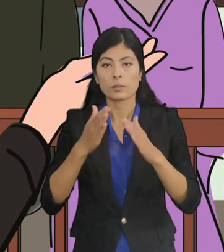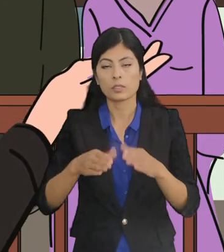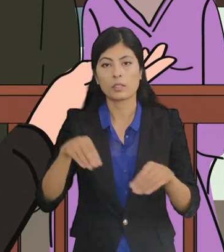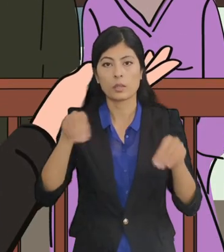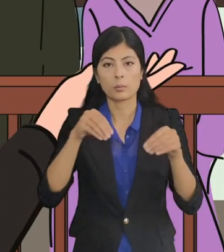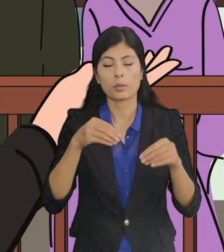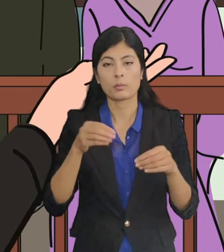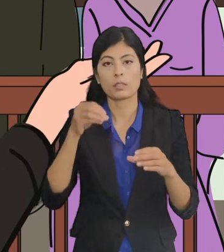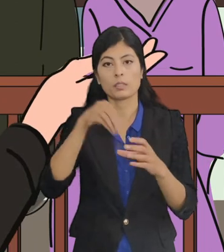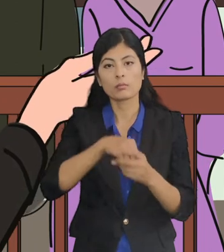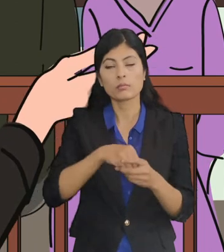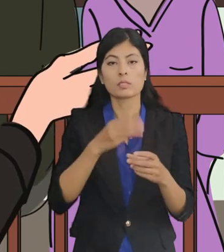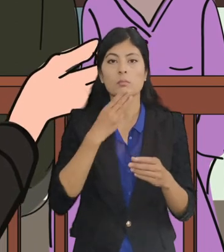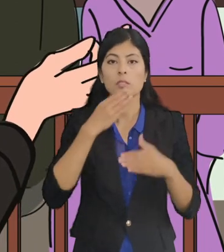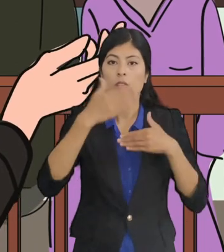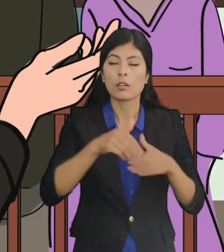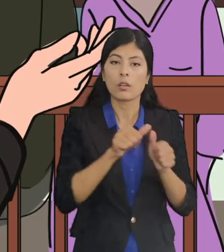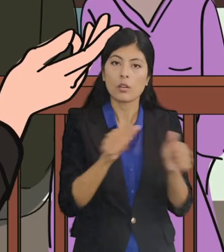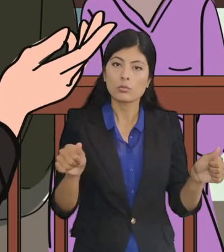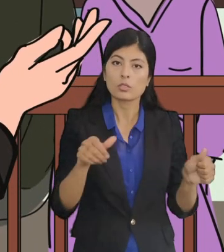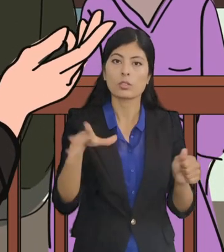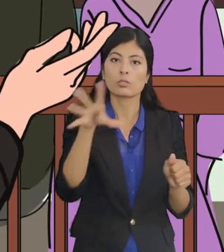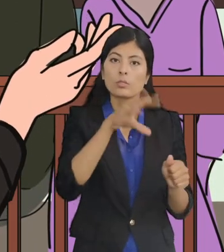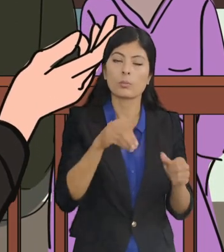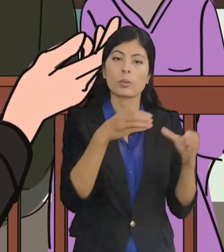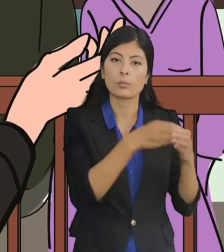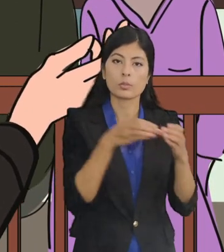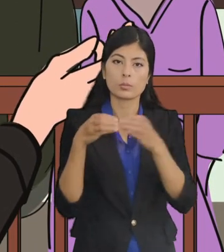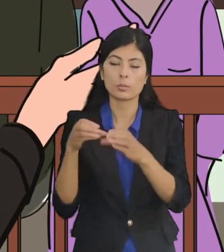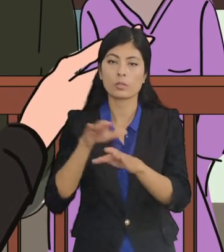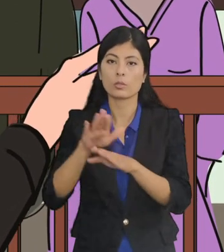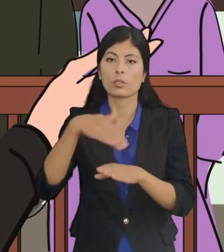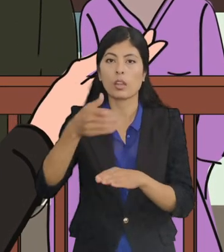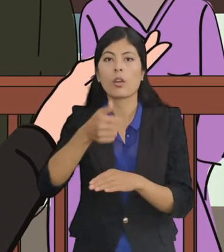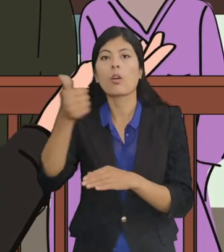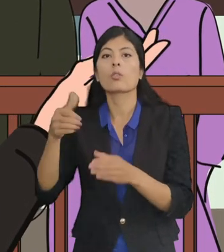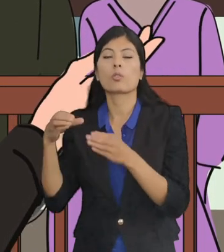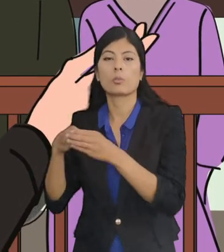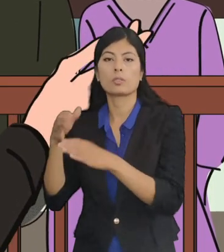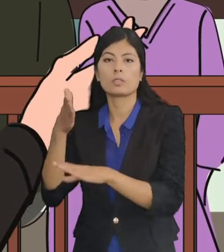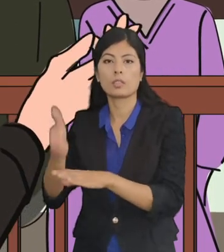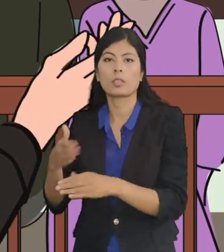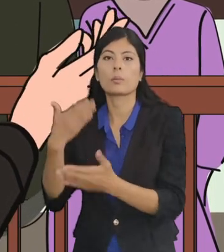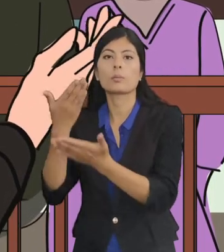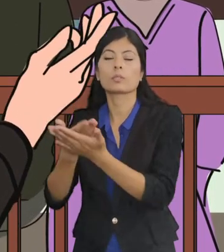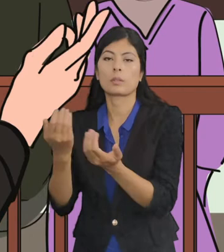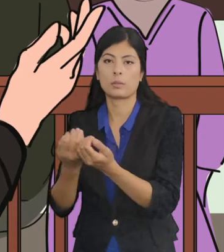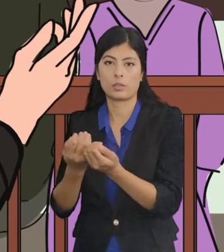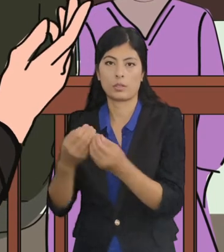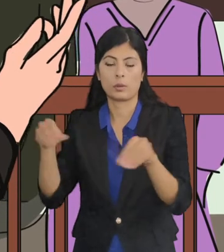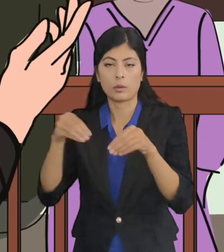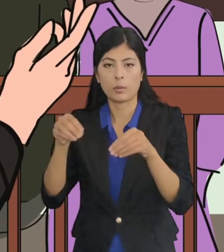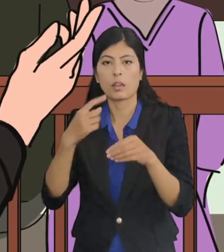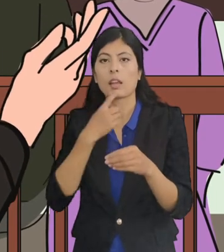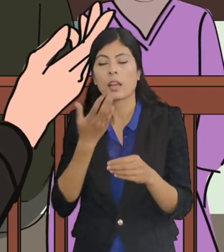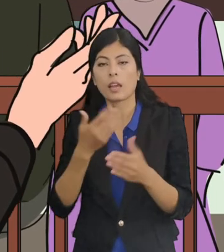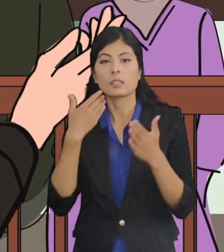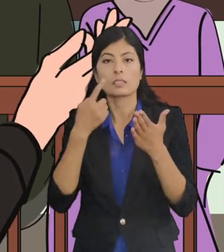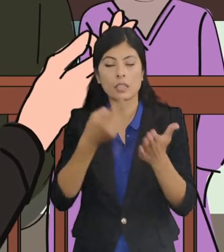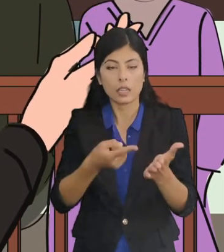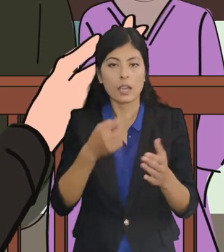बुझ्ने तारिक तोकेको दिनमा उपस्थित सबै पक्षहरूलाई अर्को पक्षले पेश गरेको प्रमाण एवं कागजात देखाई